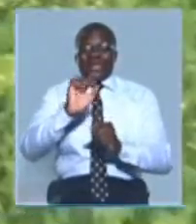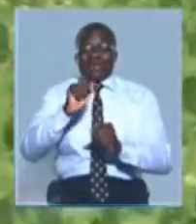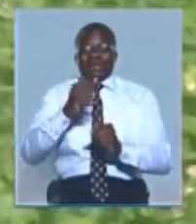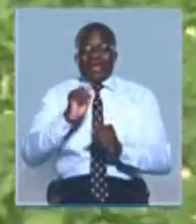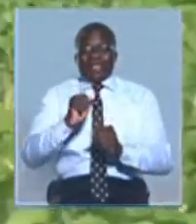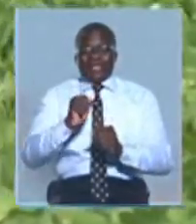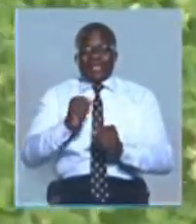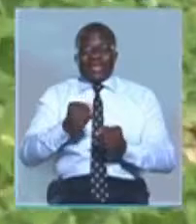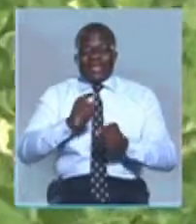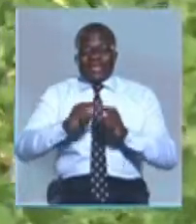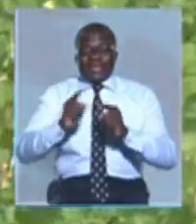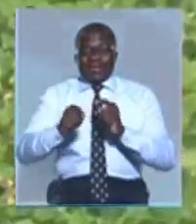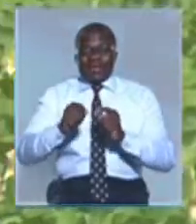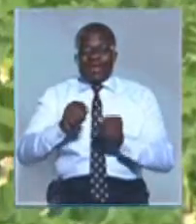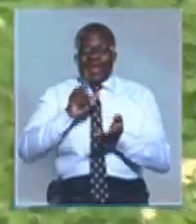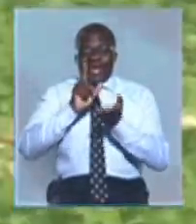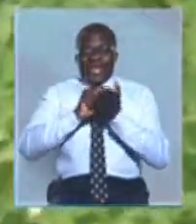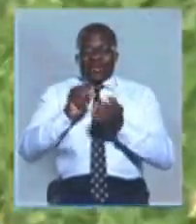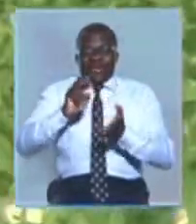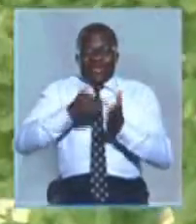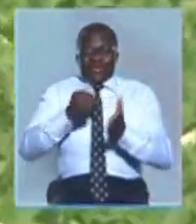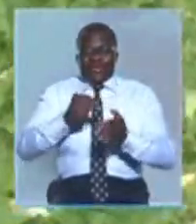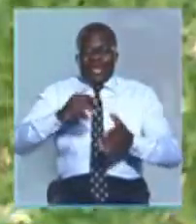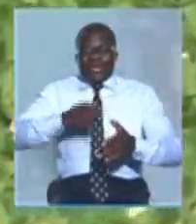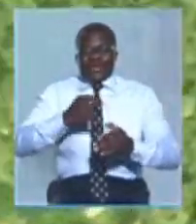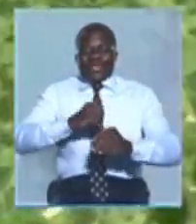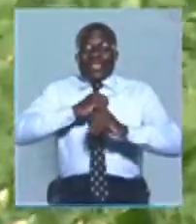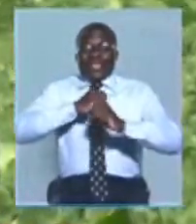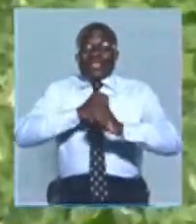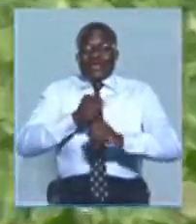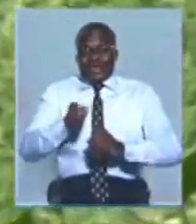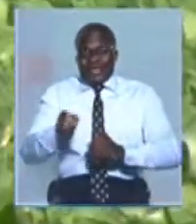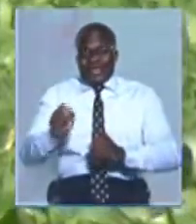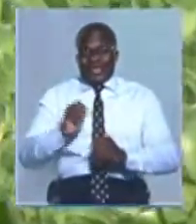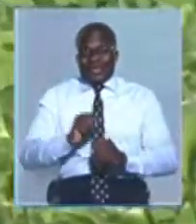ces espèces rares se sentent en toute sécurité.